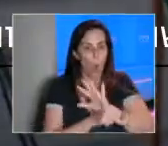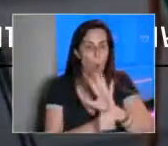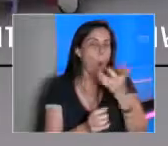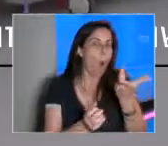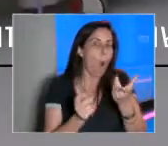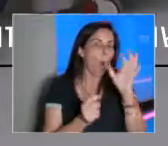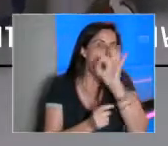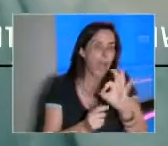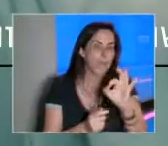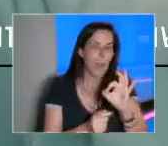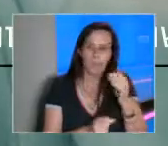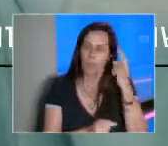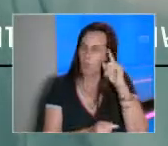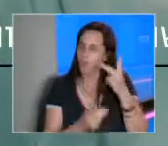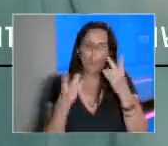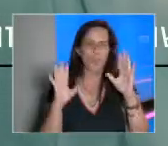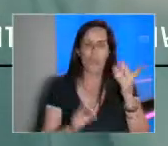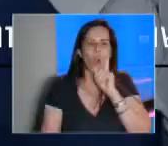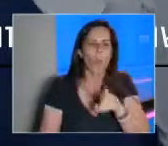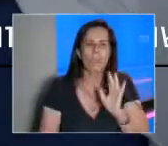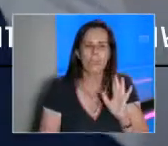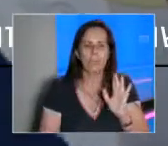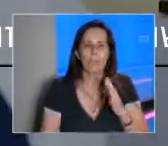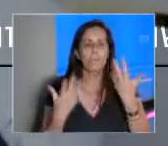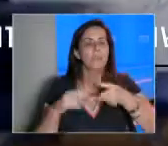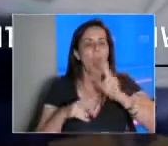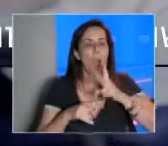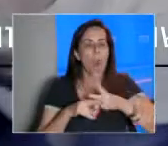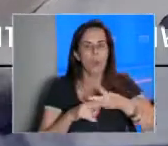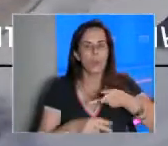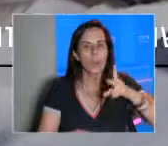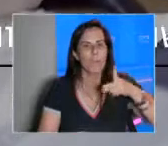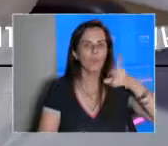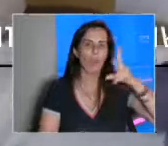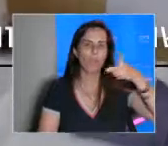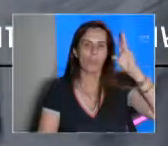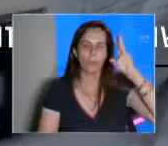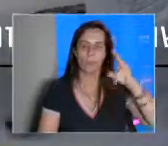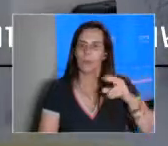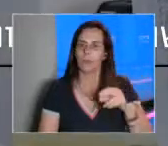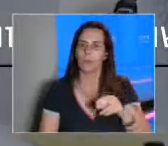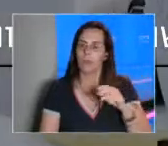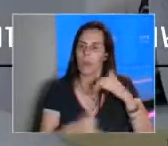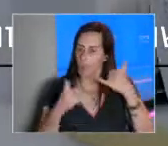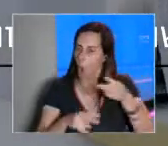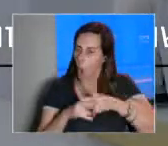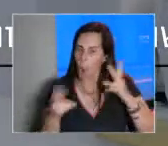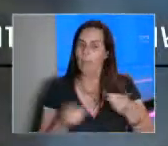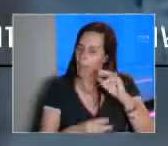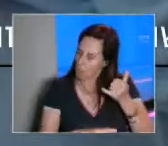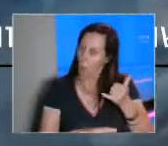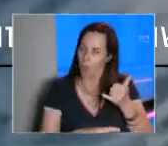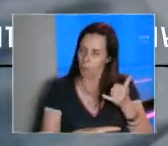של הגל הראשון, ואני לא חושב שזה רלוונטי. מספר החולים הולך ועולה. נכון שהם כרגע חולים